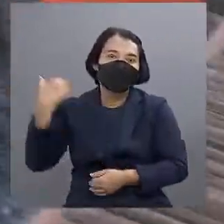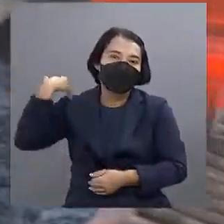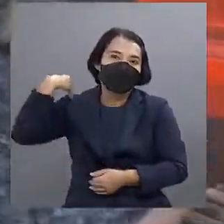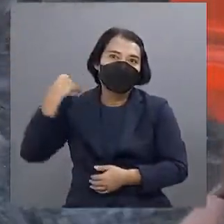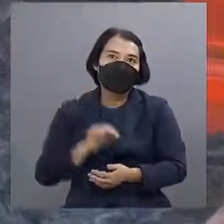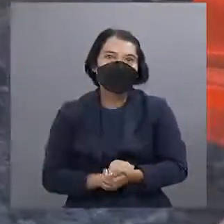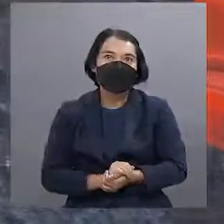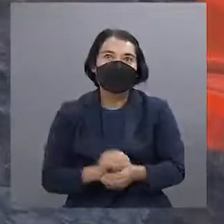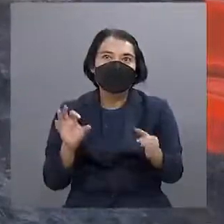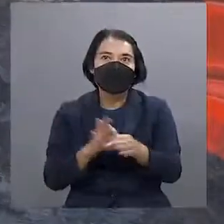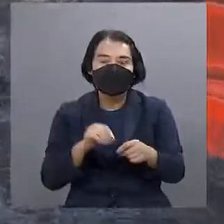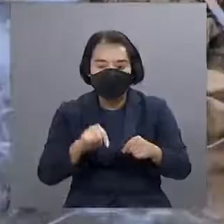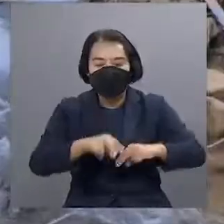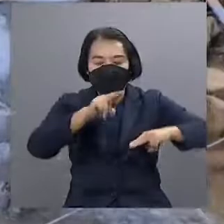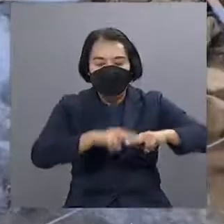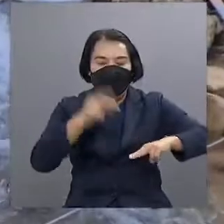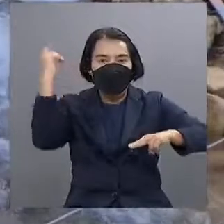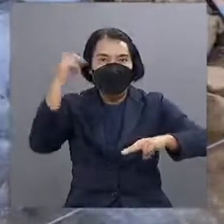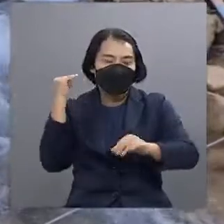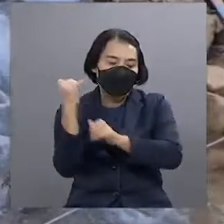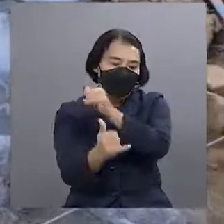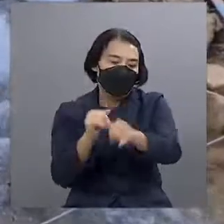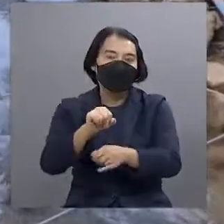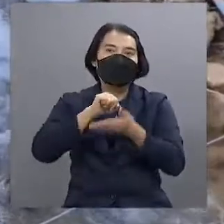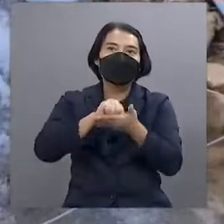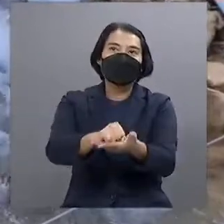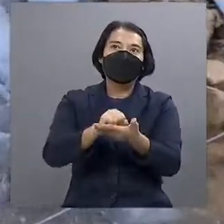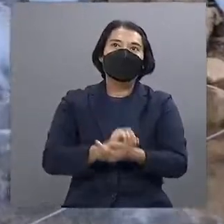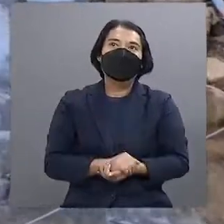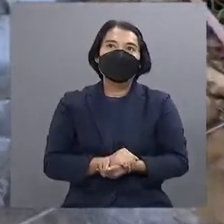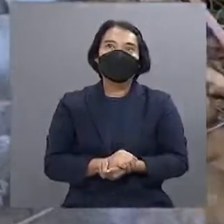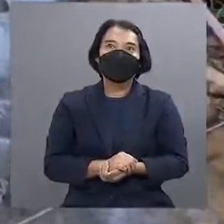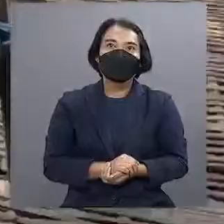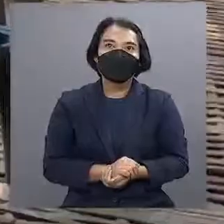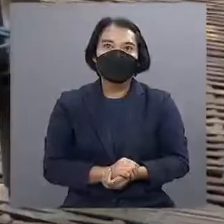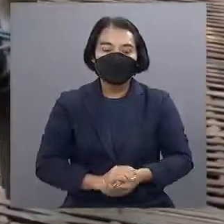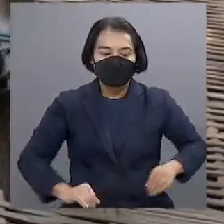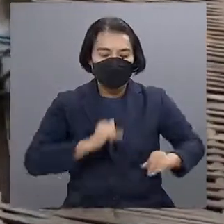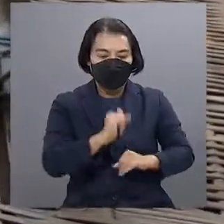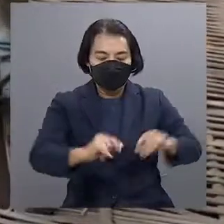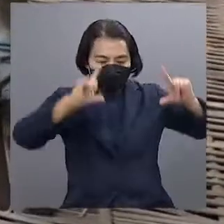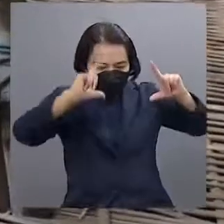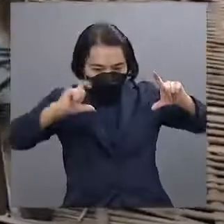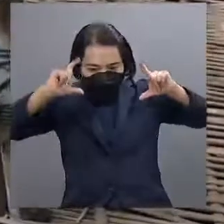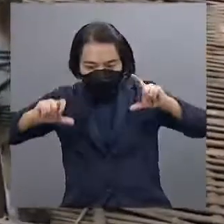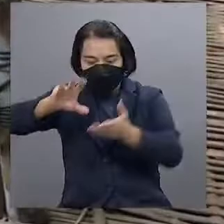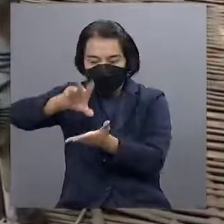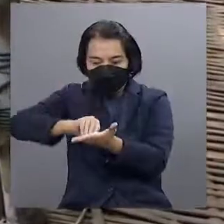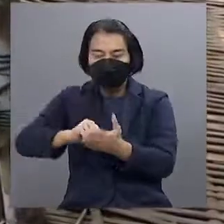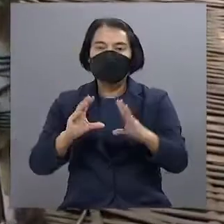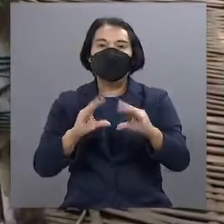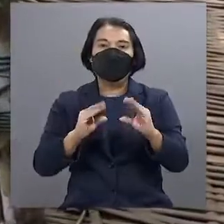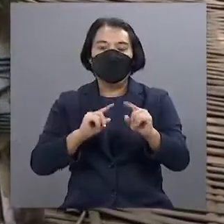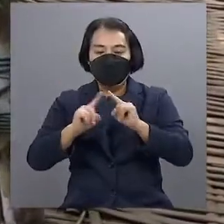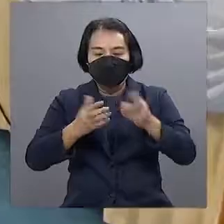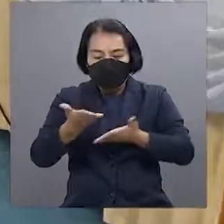ว่ารองรับผู้มาใช้บริการเจ้าหน้าที่จึงนำข้อมูลจากการลงพื้นที่ทั้งหมดมาประชุมเพื่อหาแนวทาง